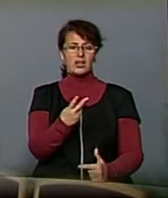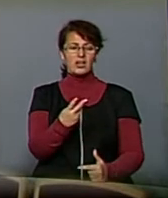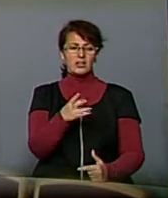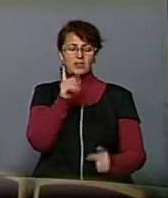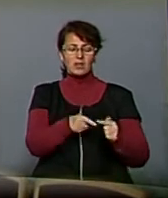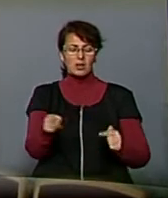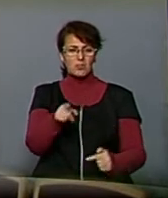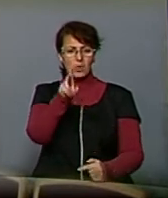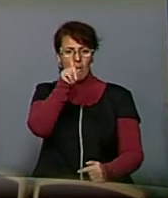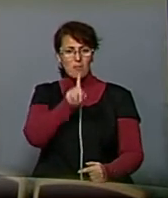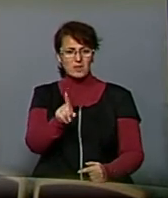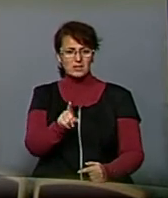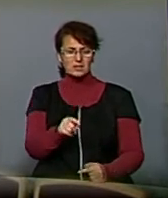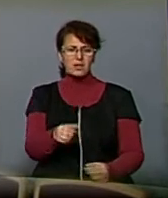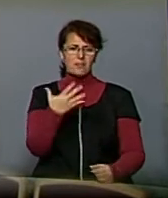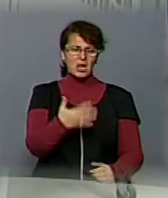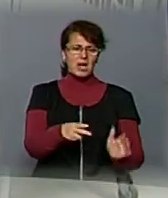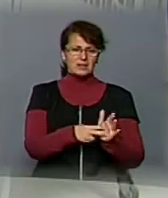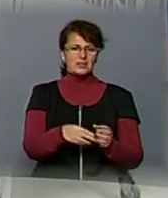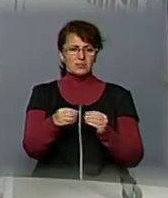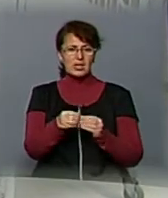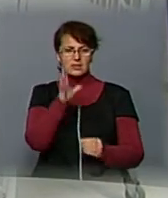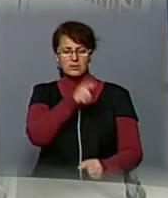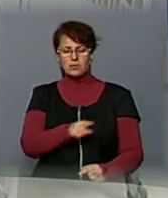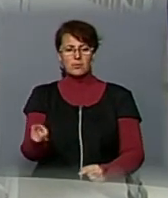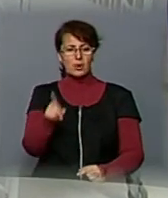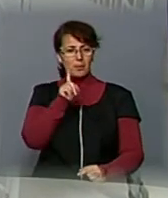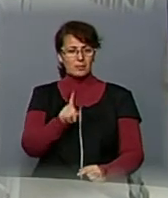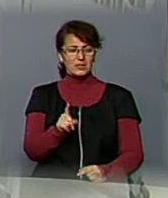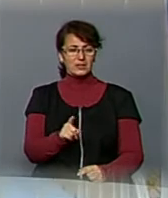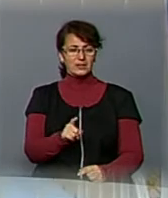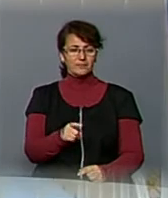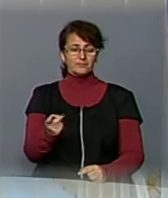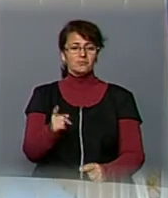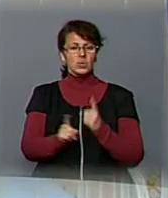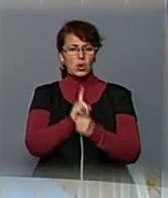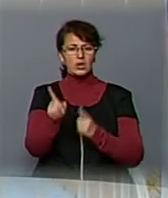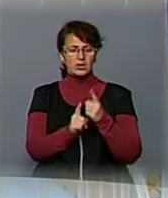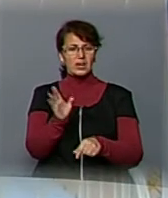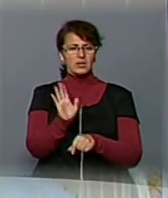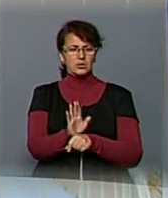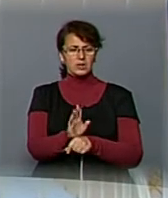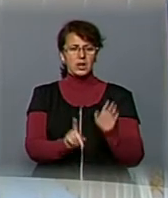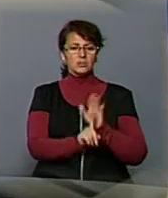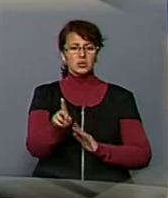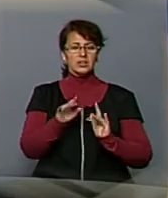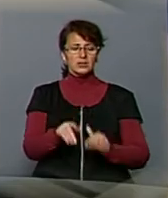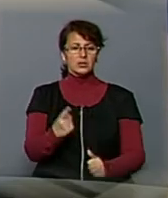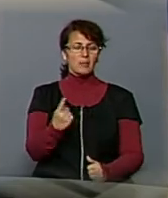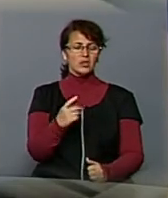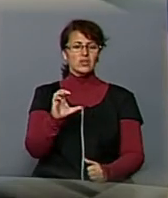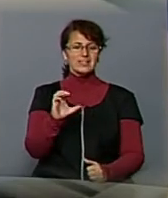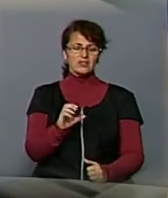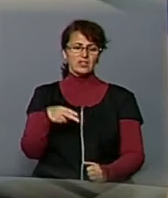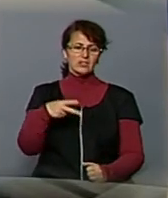ті операції робилися 5-7 разів, 10 разів в тиждень. Наказ про реорганізацію відділення набирає чинності 1 січня